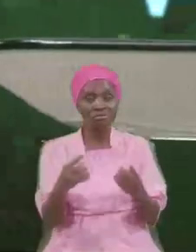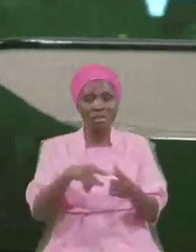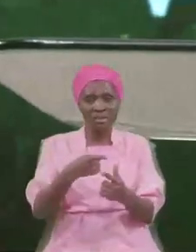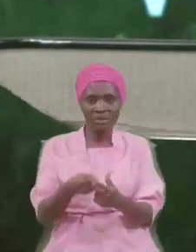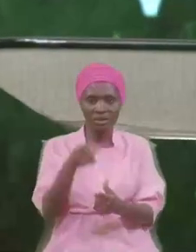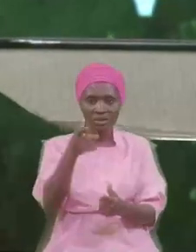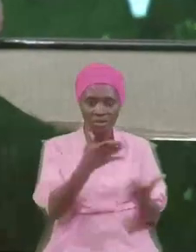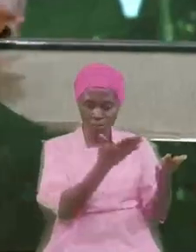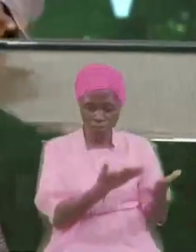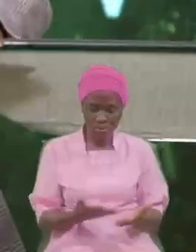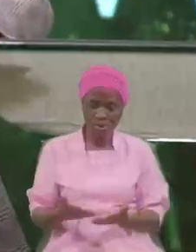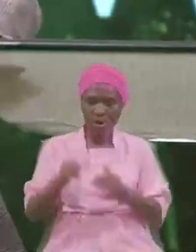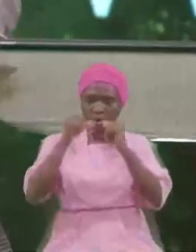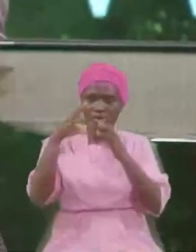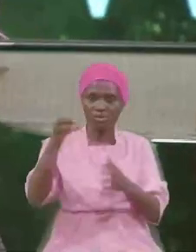Dieu.